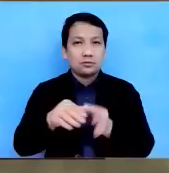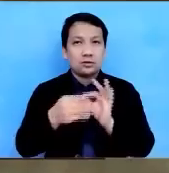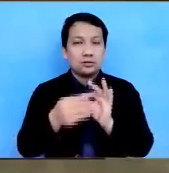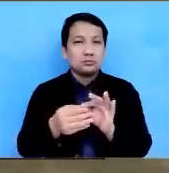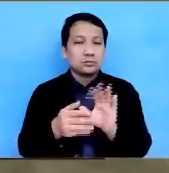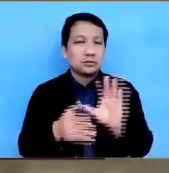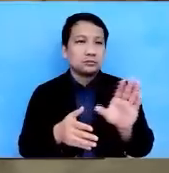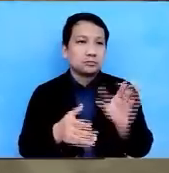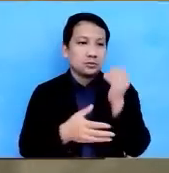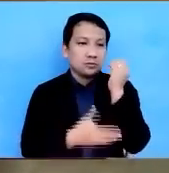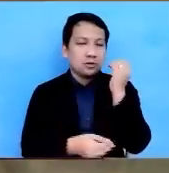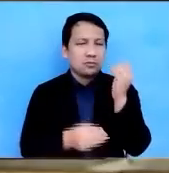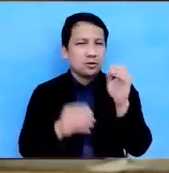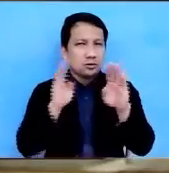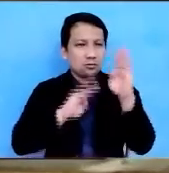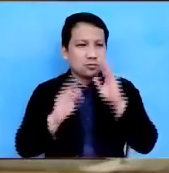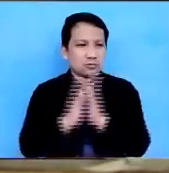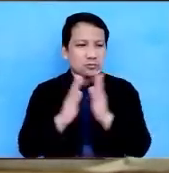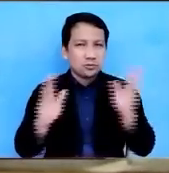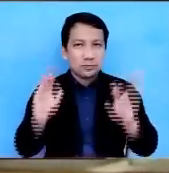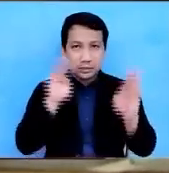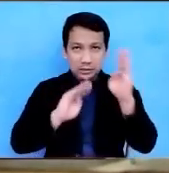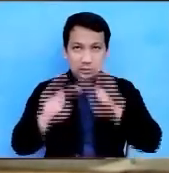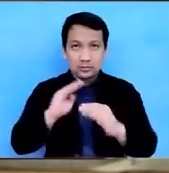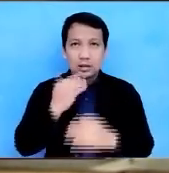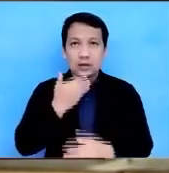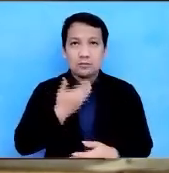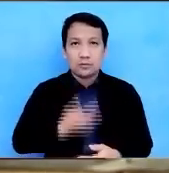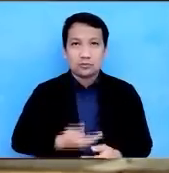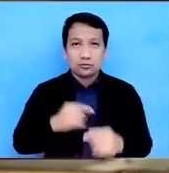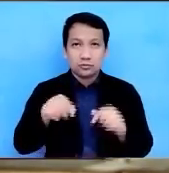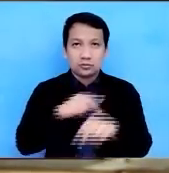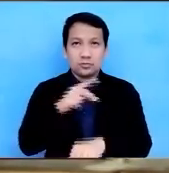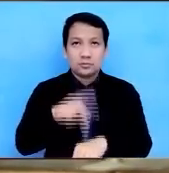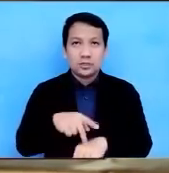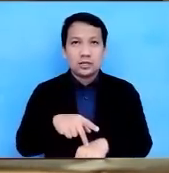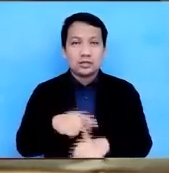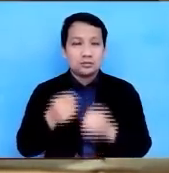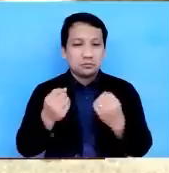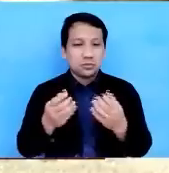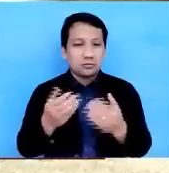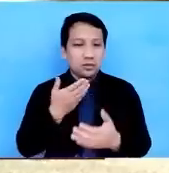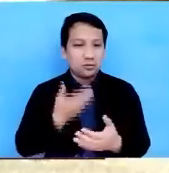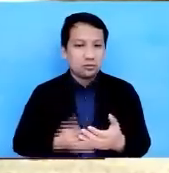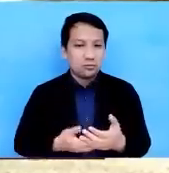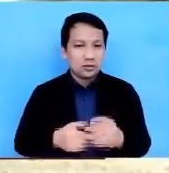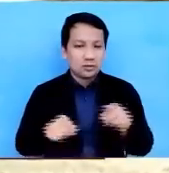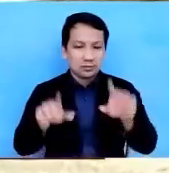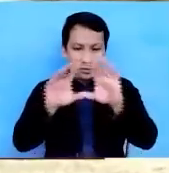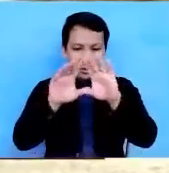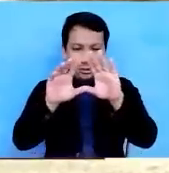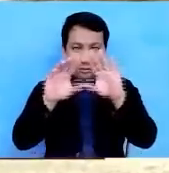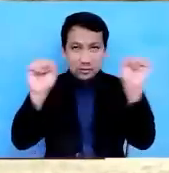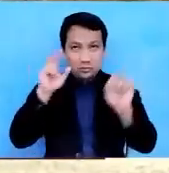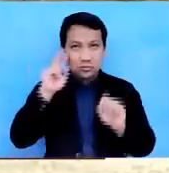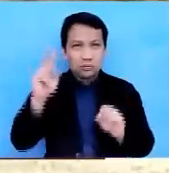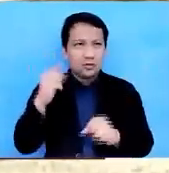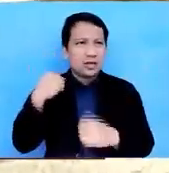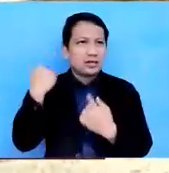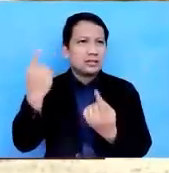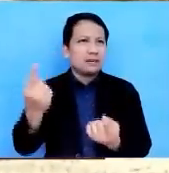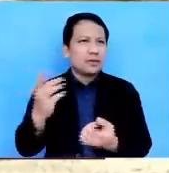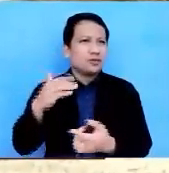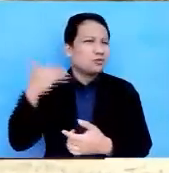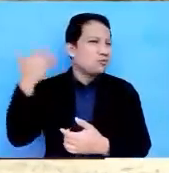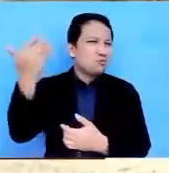nilang solusyon para sa lumalalang problema ng gutom sa bansa. Bagay na para sa Pangulo ay matagal na dapat ginawang programa ng